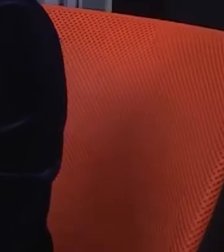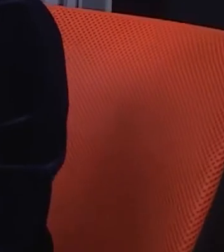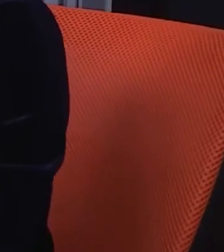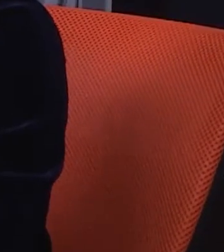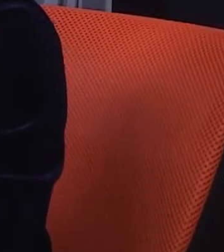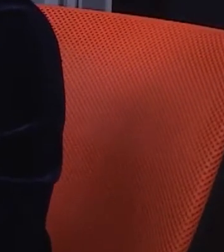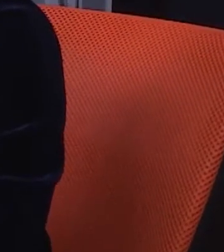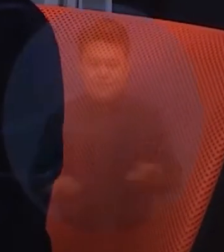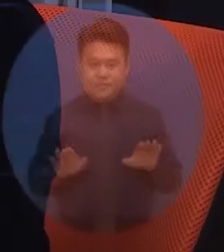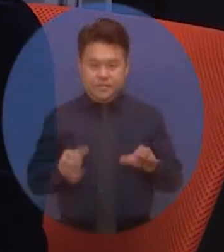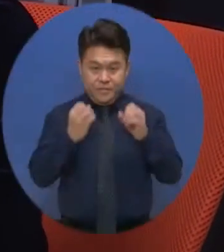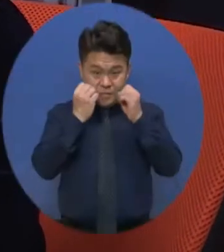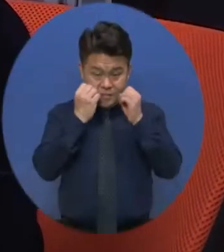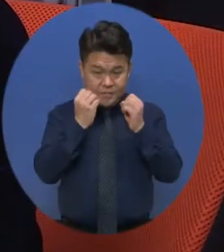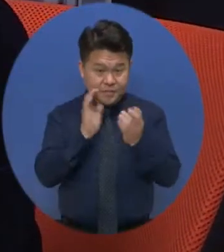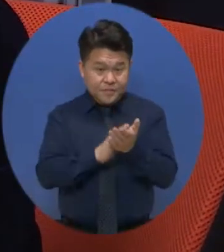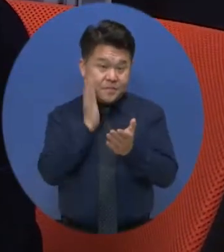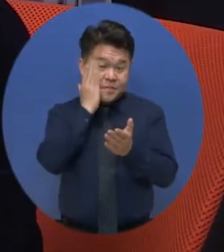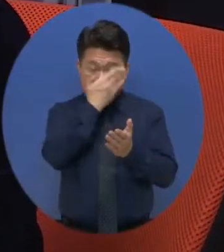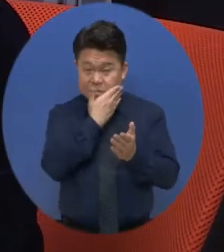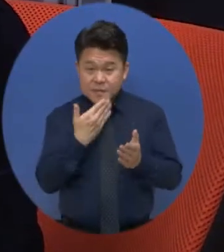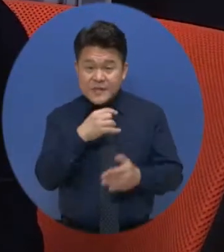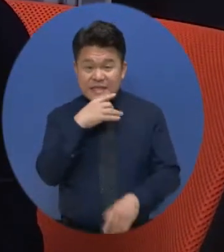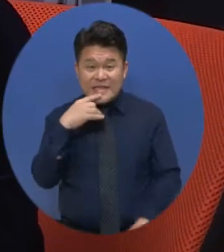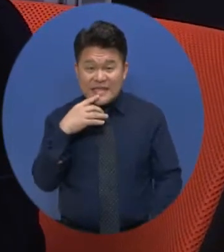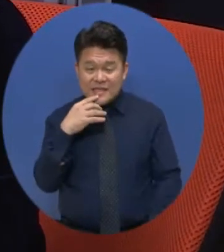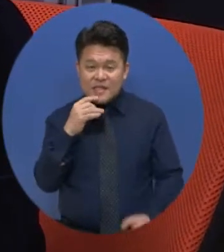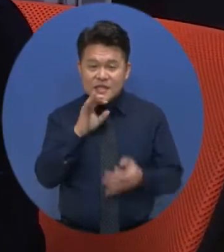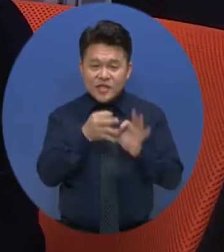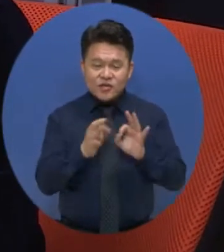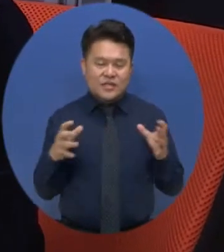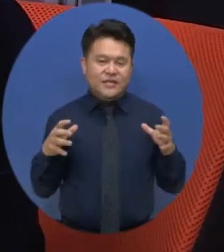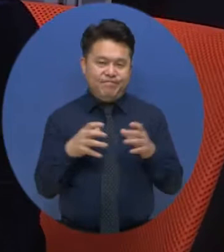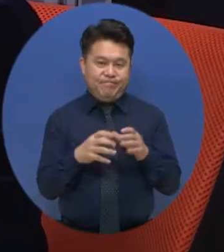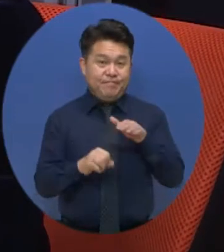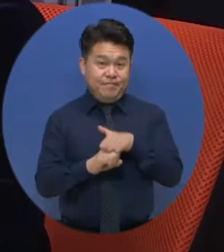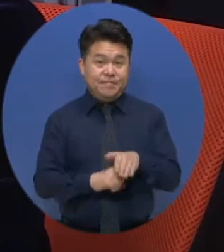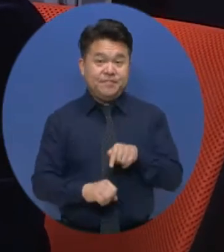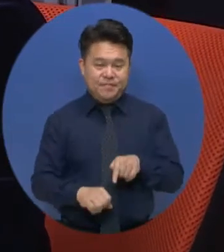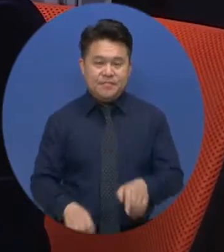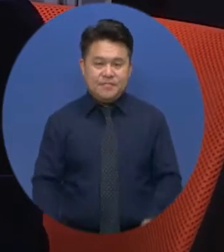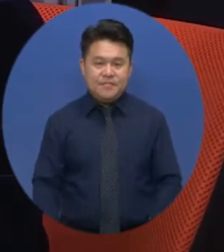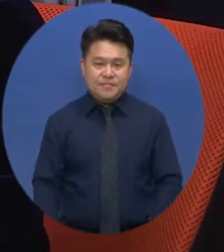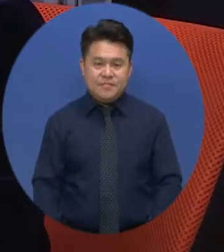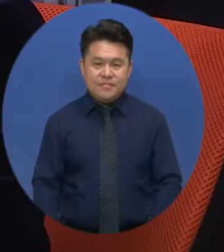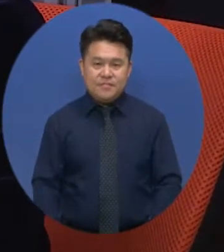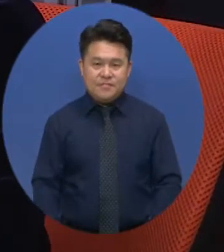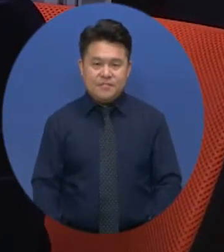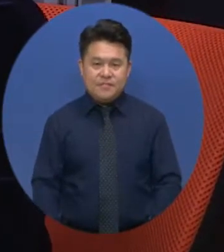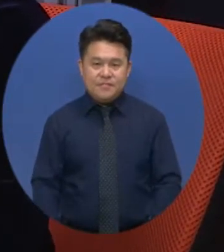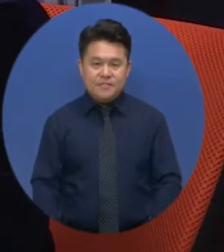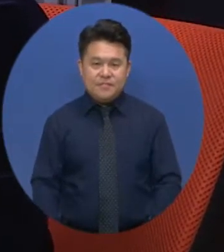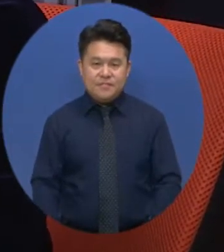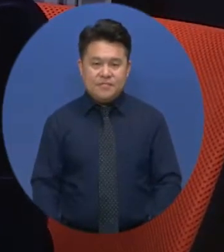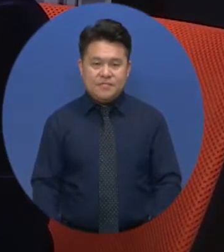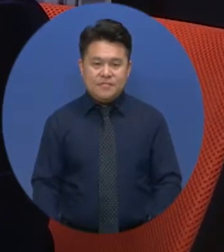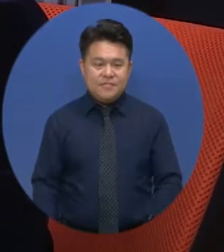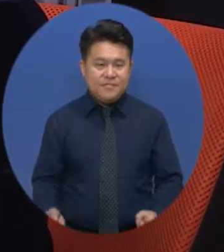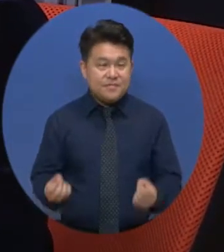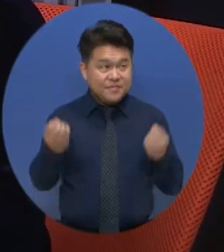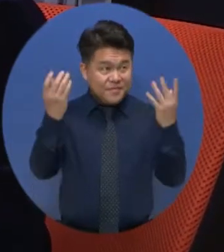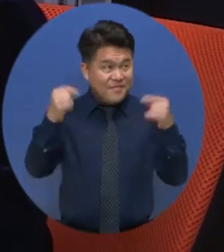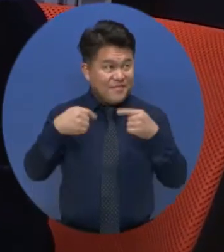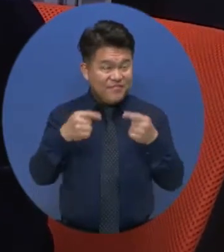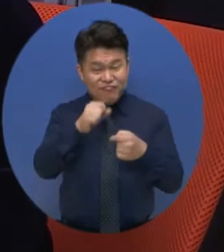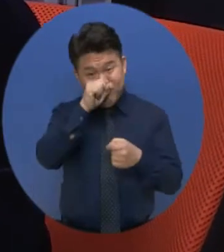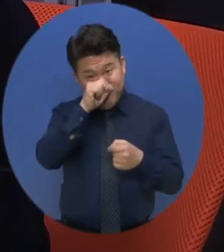이제 오늘 할 메이크업이 핑크랑 이제 보라 색깔이랑 섞인 그런 파티에 좀 가기 좋은